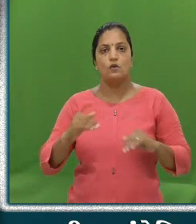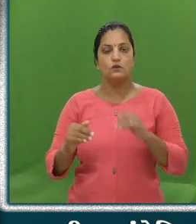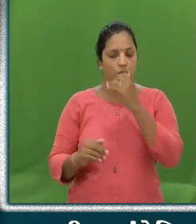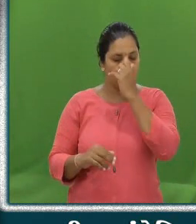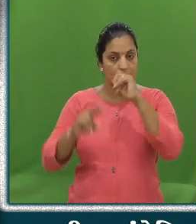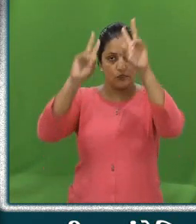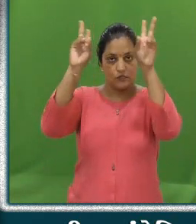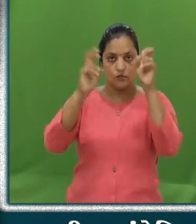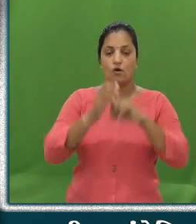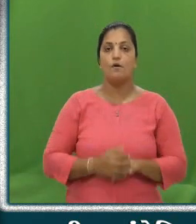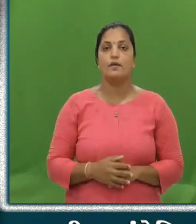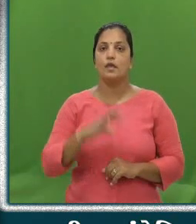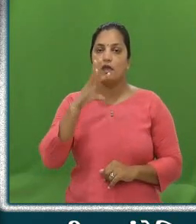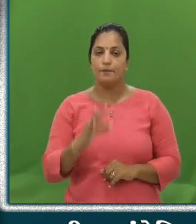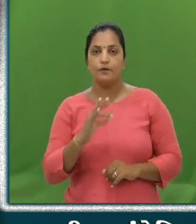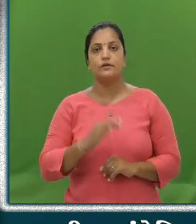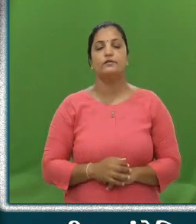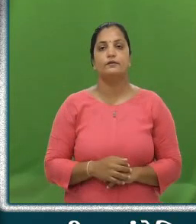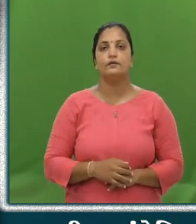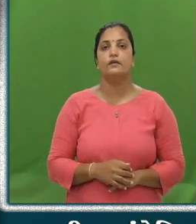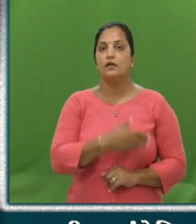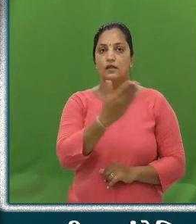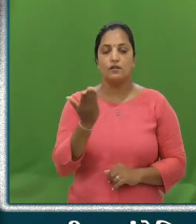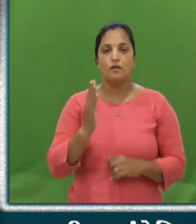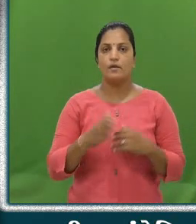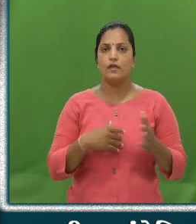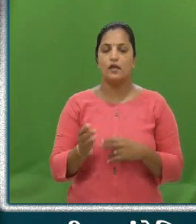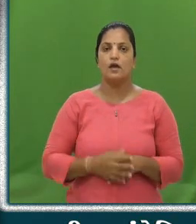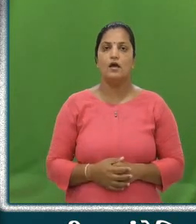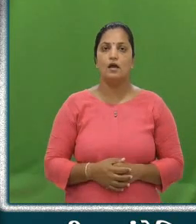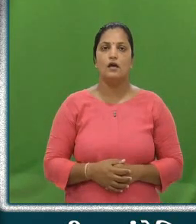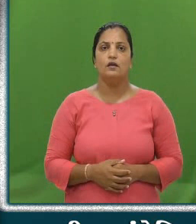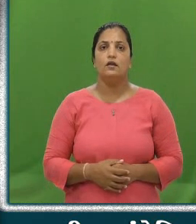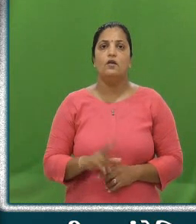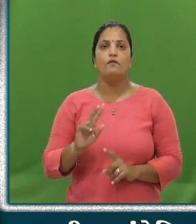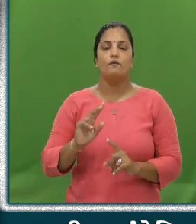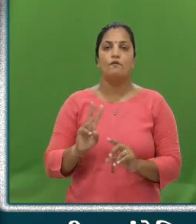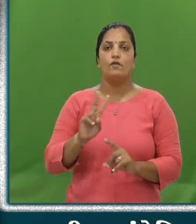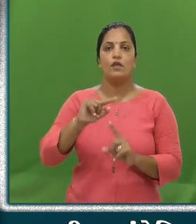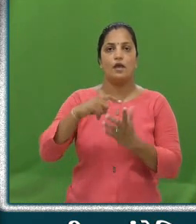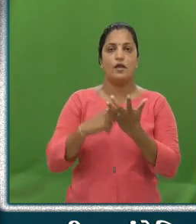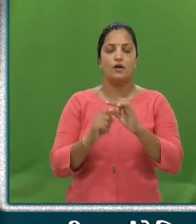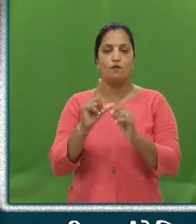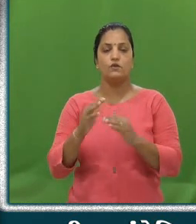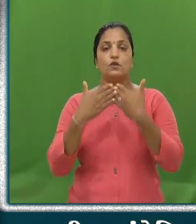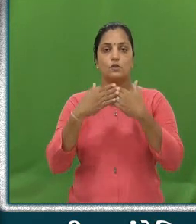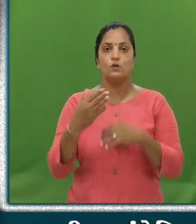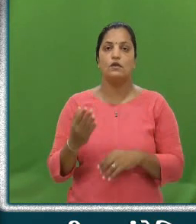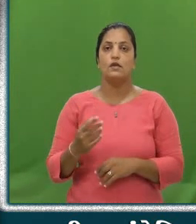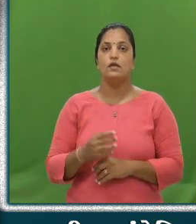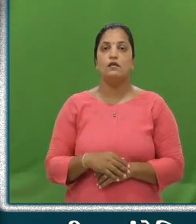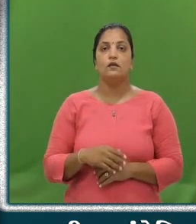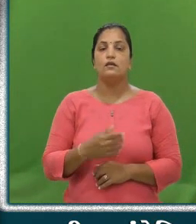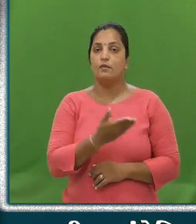મુદ્દાઓ આપણા માટે કેવા છે, ખૂબ જ અગત્યના છે. તમે જ્યારે પણ આ રીતે વર્ચ્યુઅલ શાળાની અંદર જોઈન થાઓ છો ત્યારે યાદ